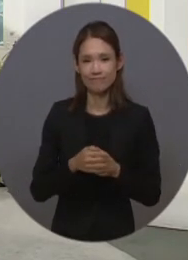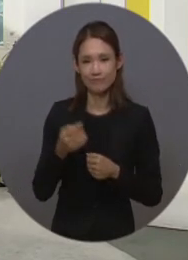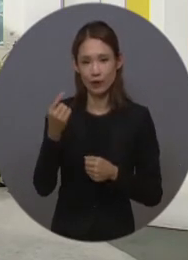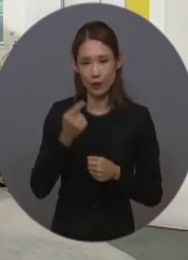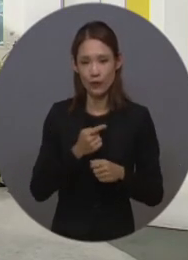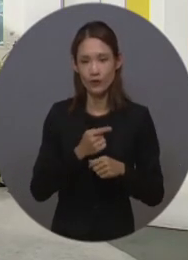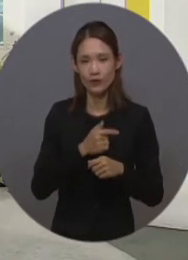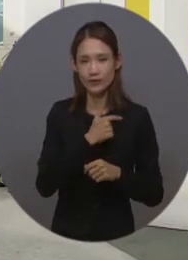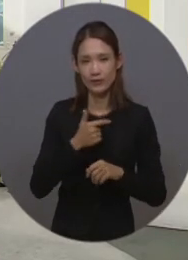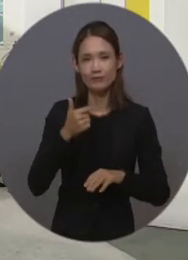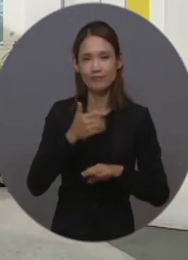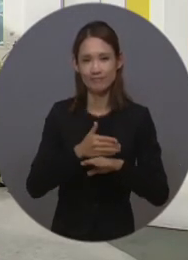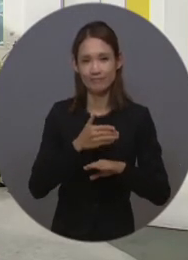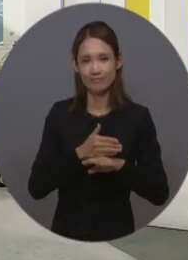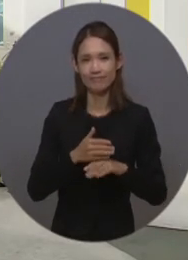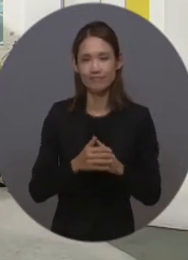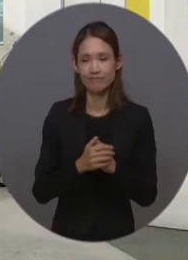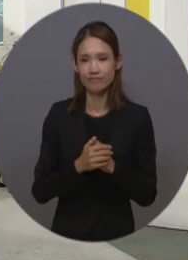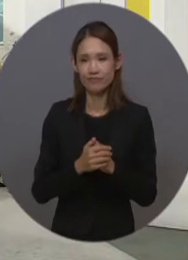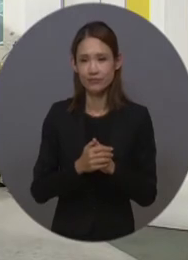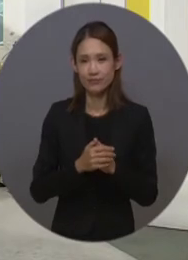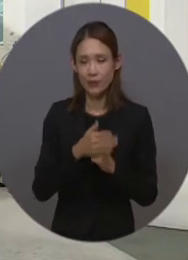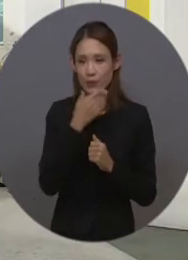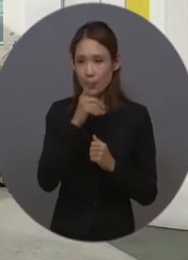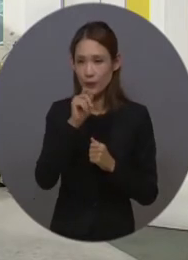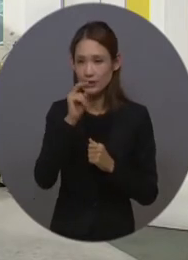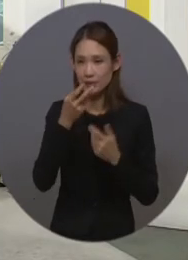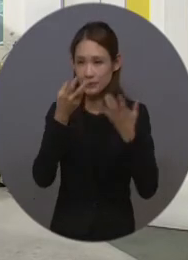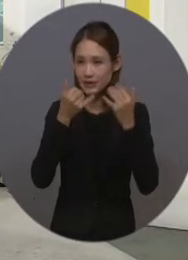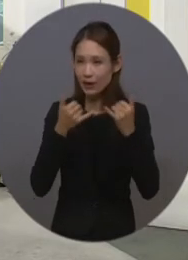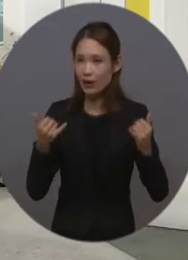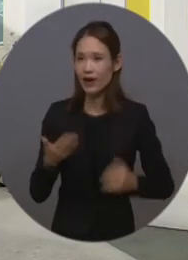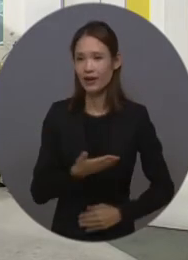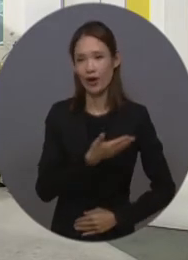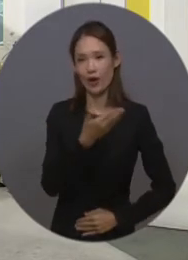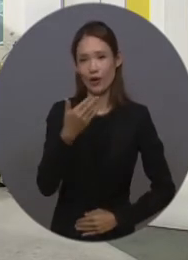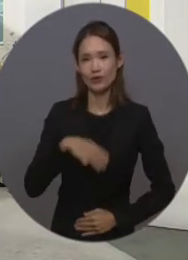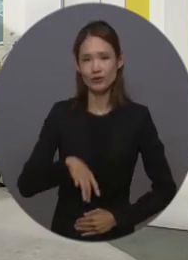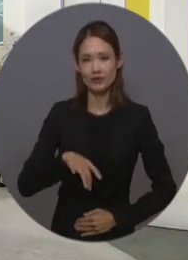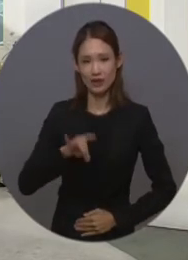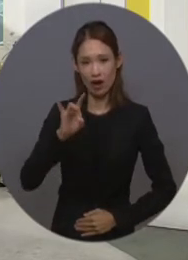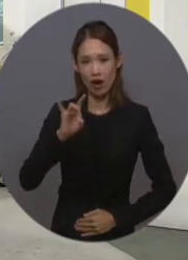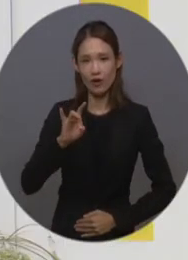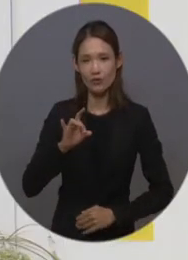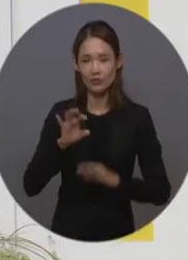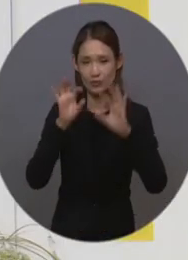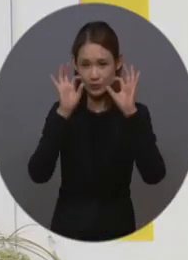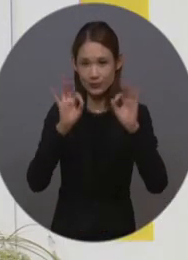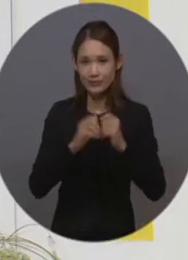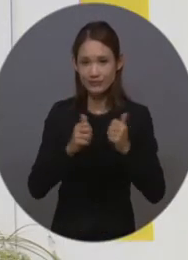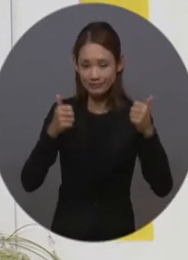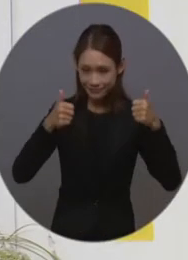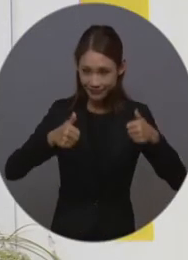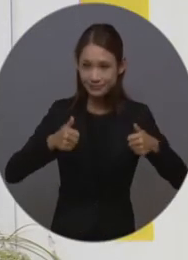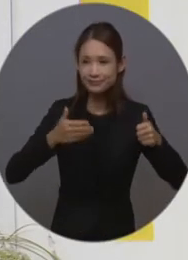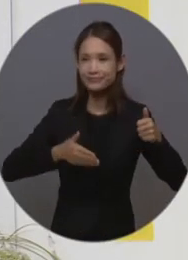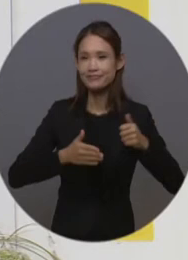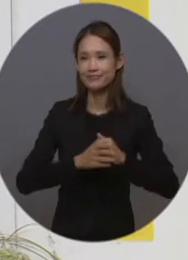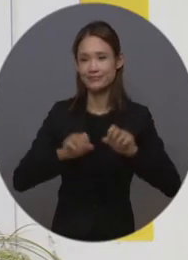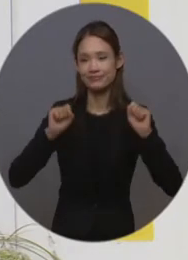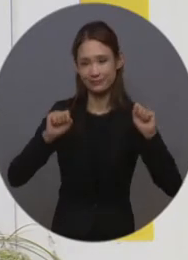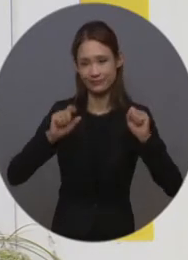정말 저는 감사합니다. 우리 복지TV 시청자분들 처음 뵙잖아요. 먼저 처음 인사 좀 해주시죠. 네, 안녕하세요.